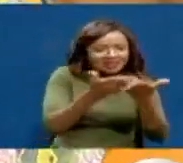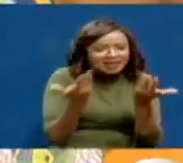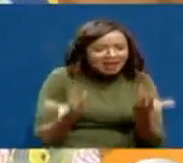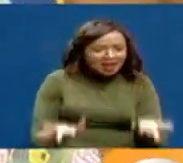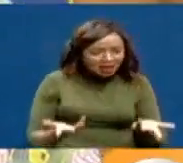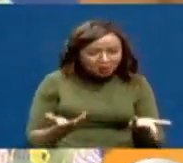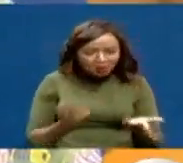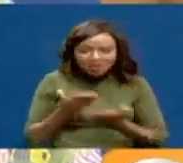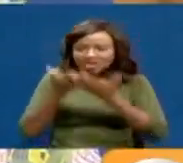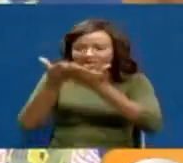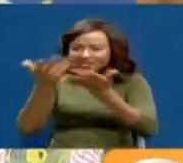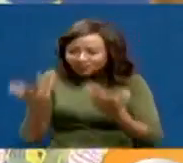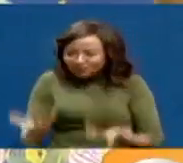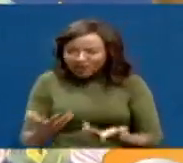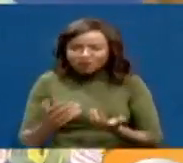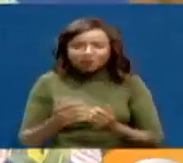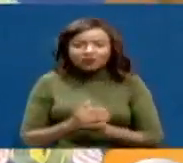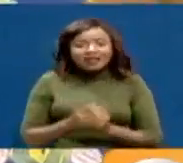gani.